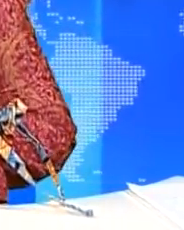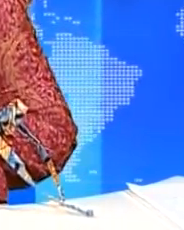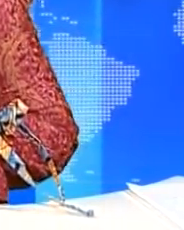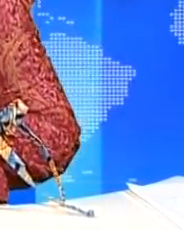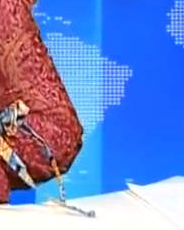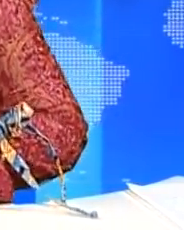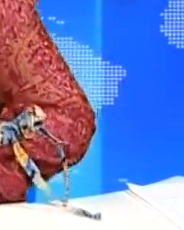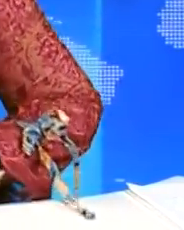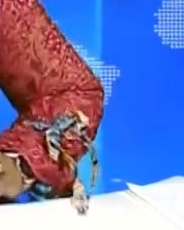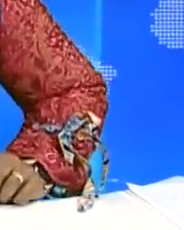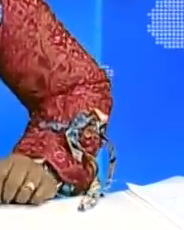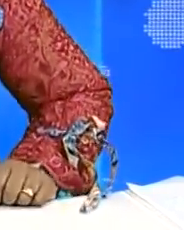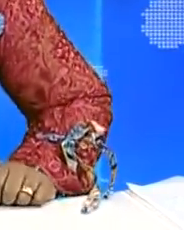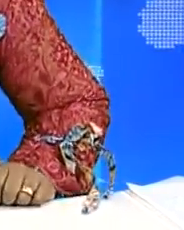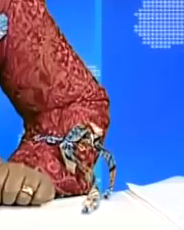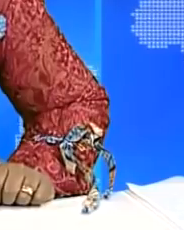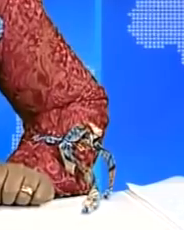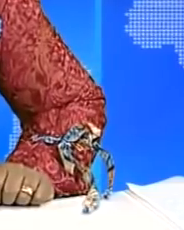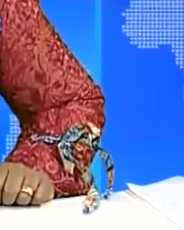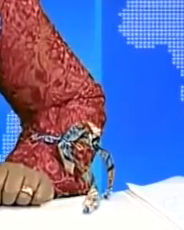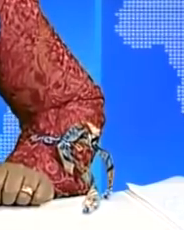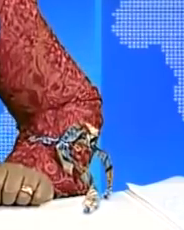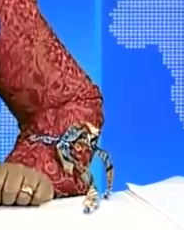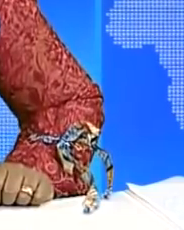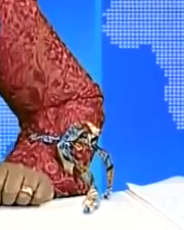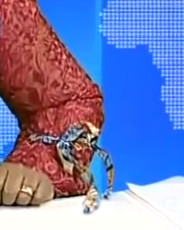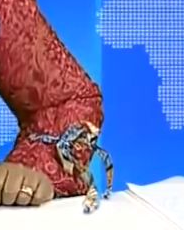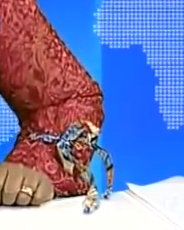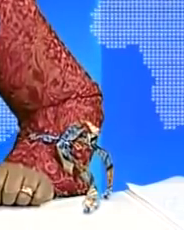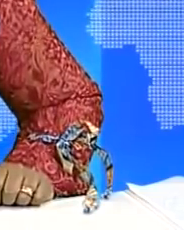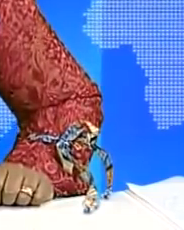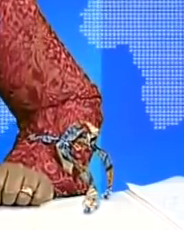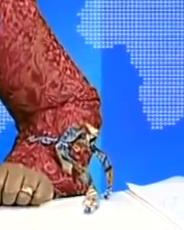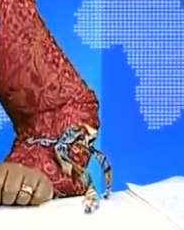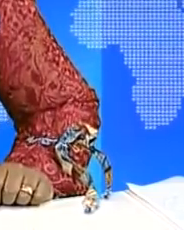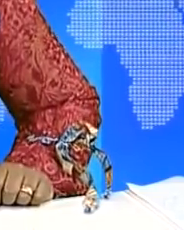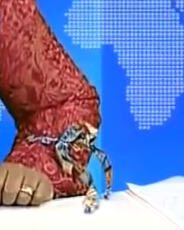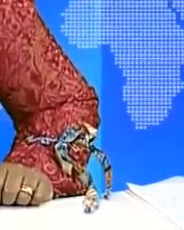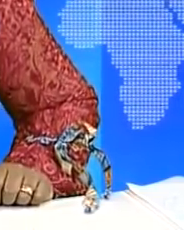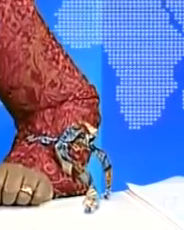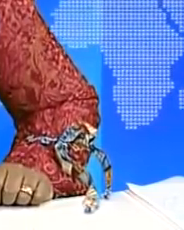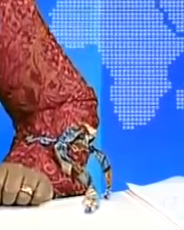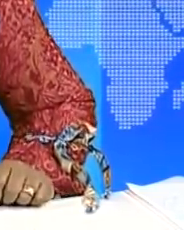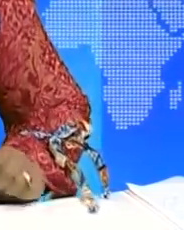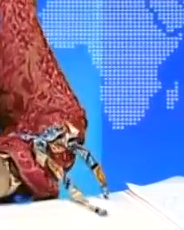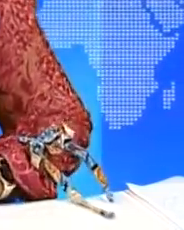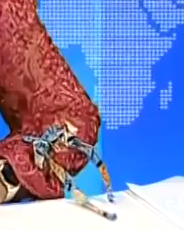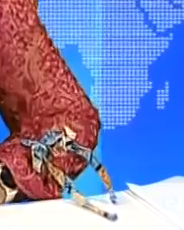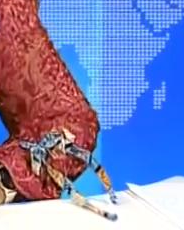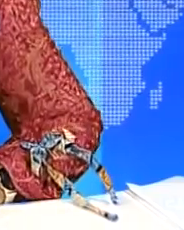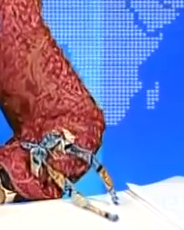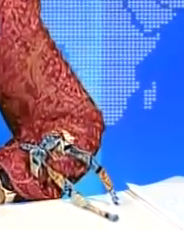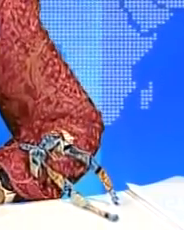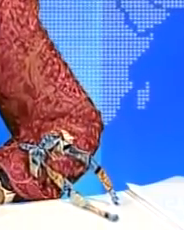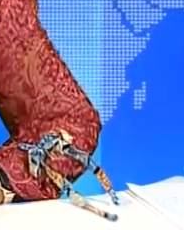l'observatoire volcanique de goma ont tenu une réunion de crise passe en revue la situation globale il ressort que le bilan